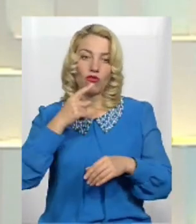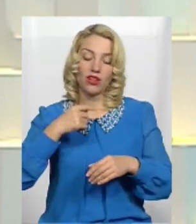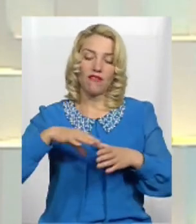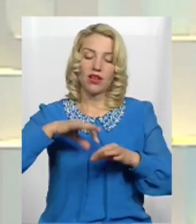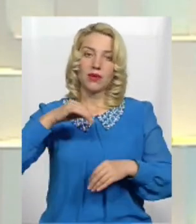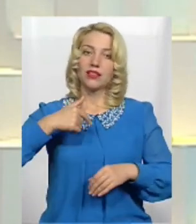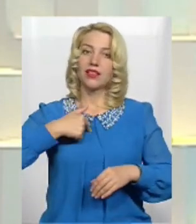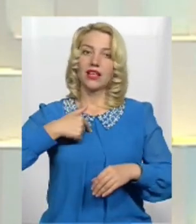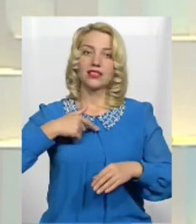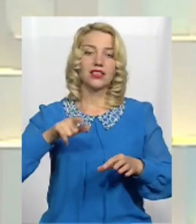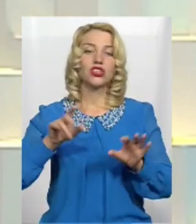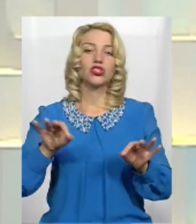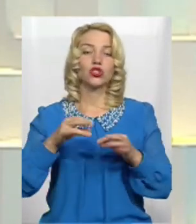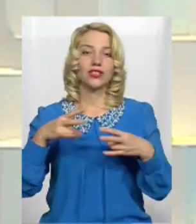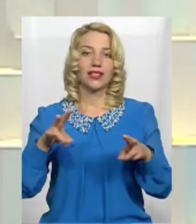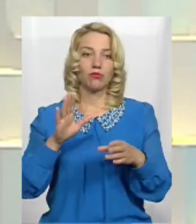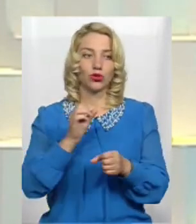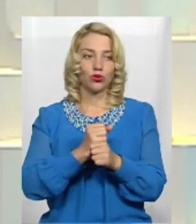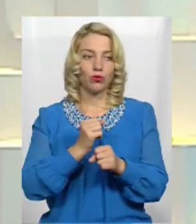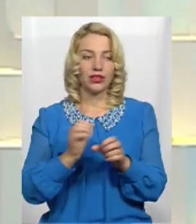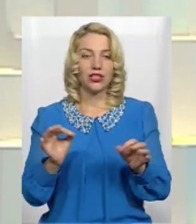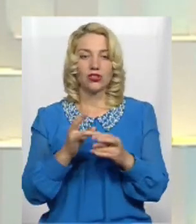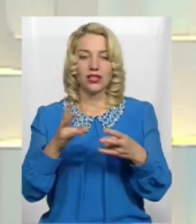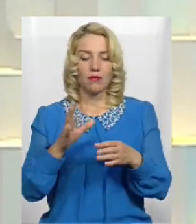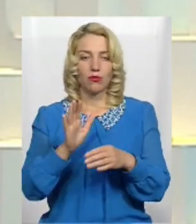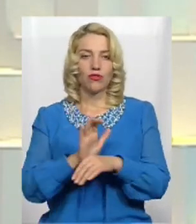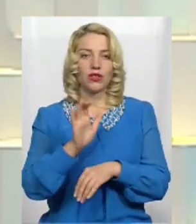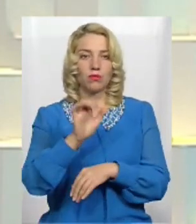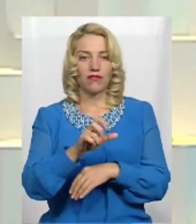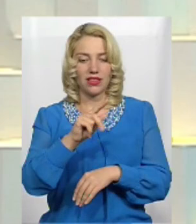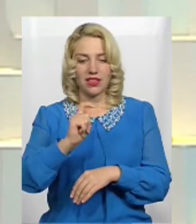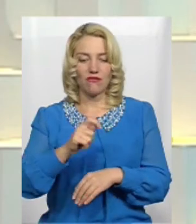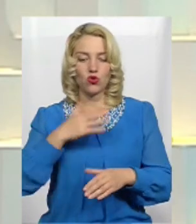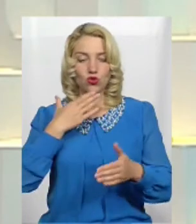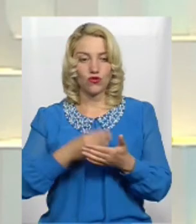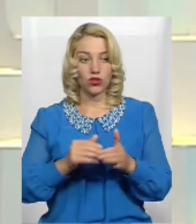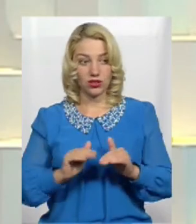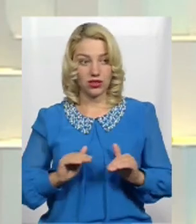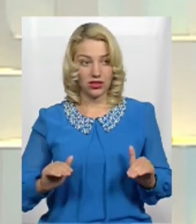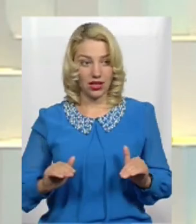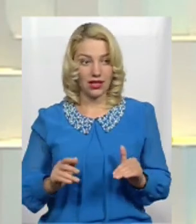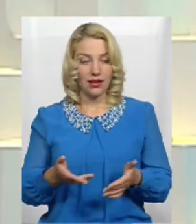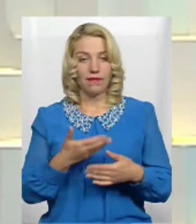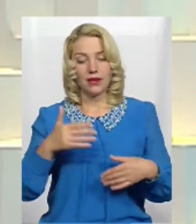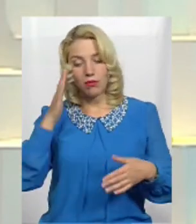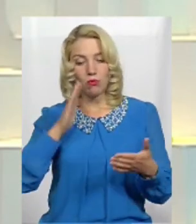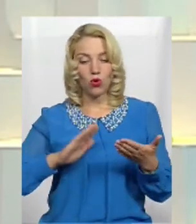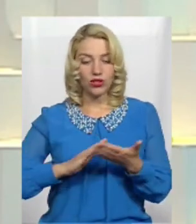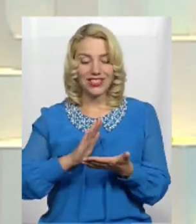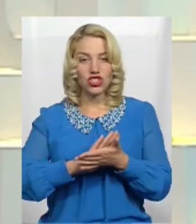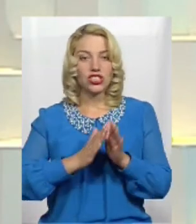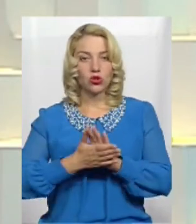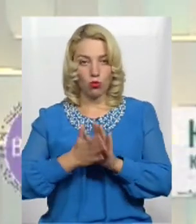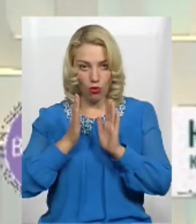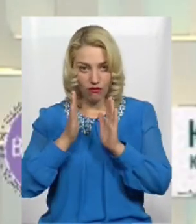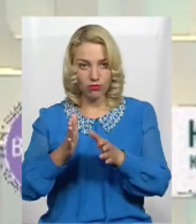нас, і вам нічого не потрібно буде робити, не потрібно буде відправляти на війну своїх дітей, і ми в політичний спосіб